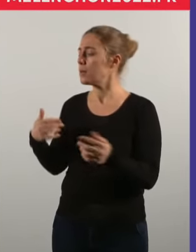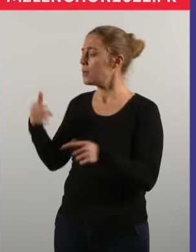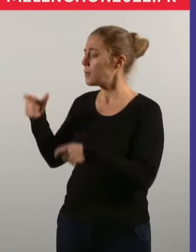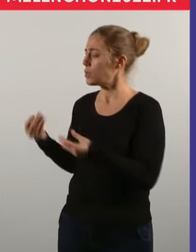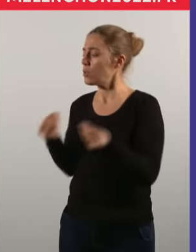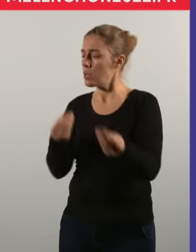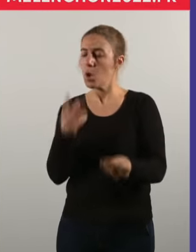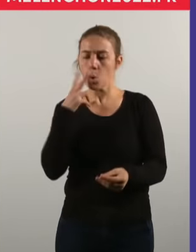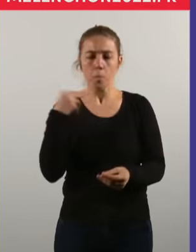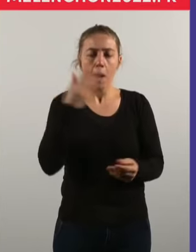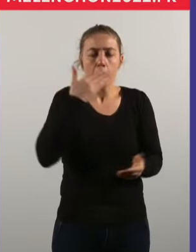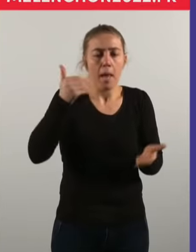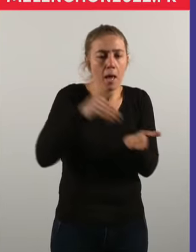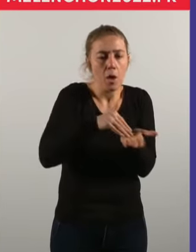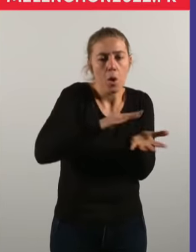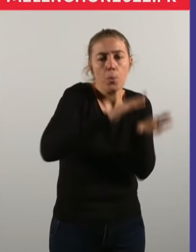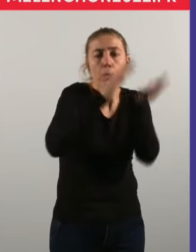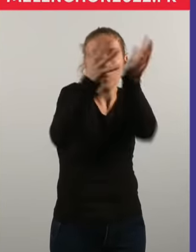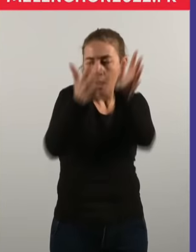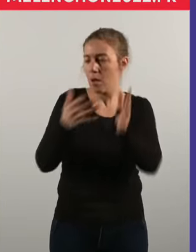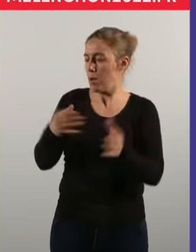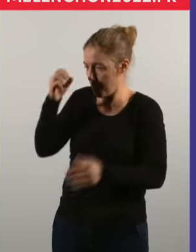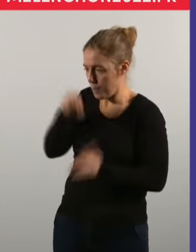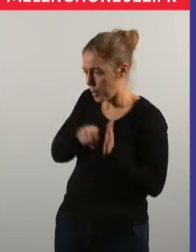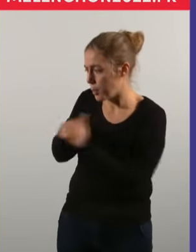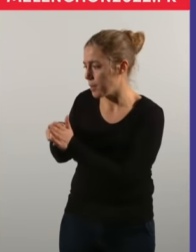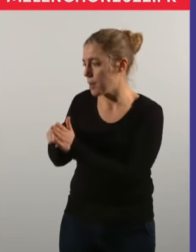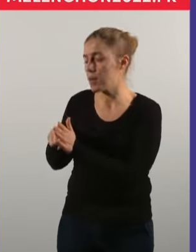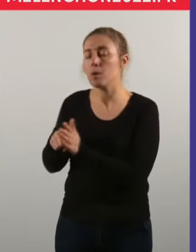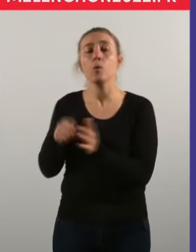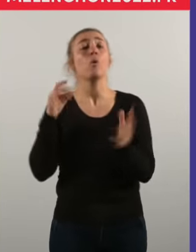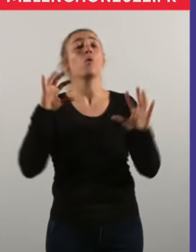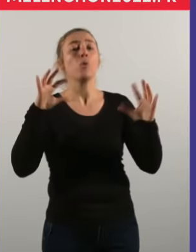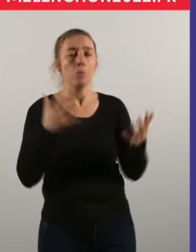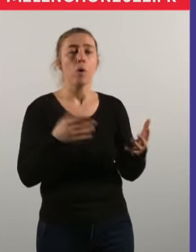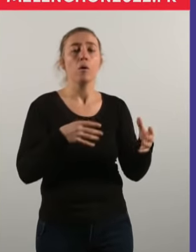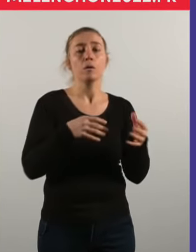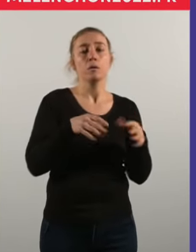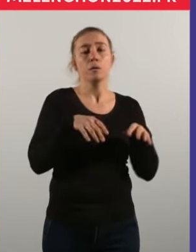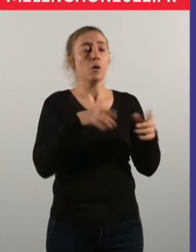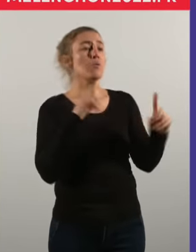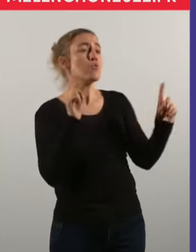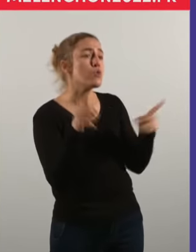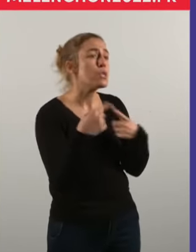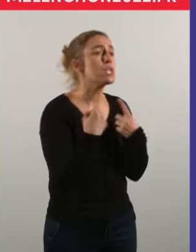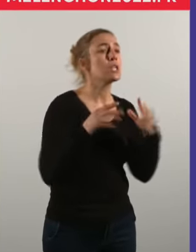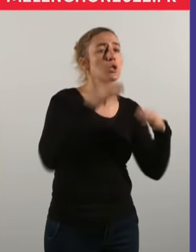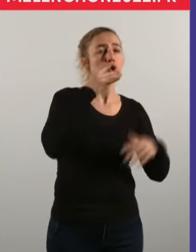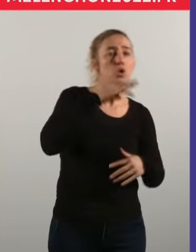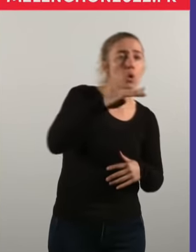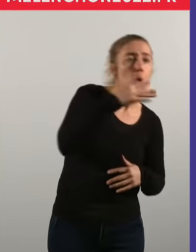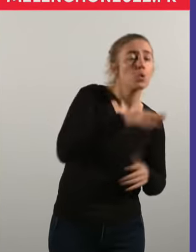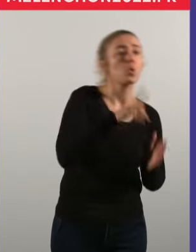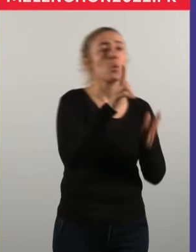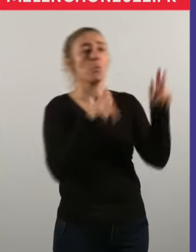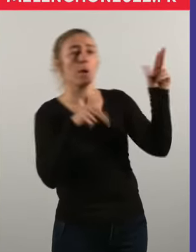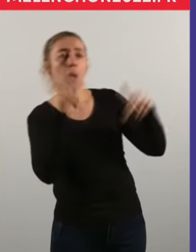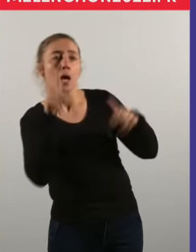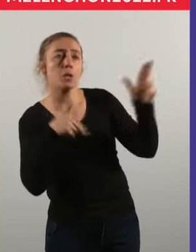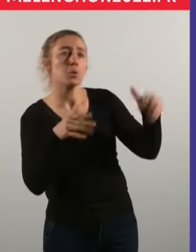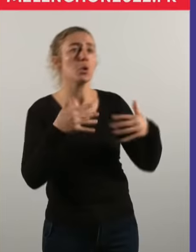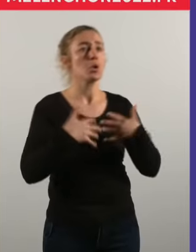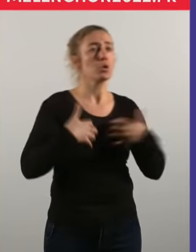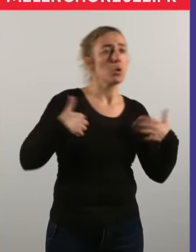meilleur l'être humain et qui permet par la transmission, la diffusion de la musique, de la chanson, de la peinture, de